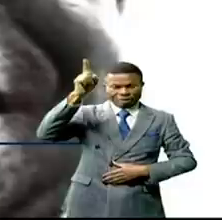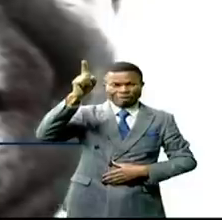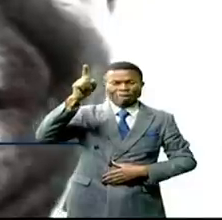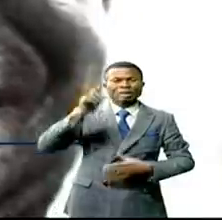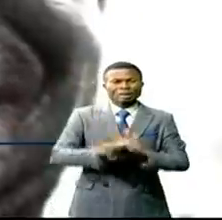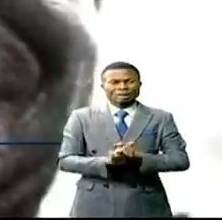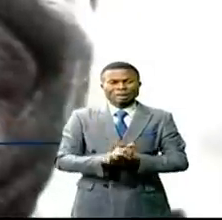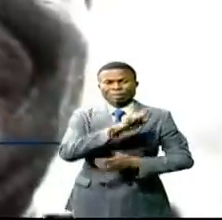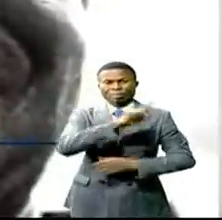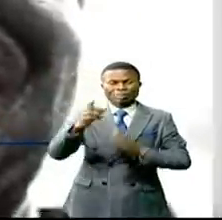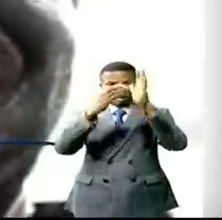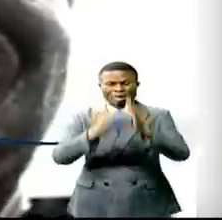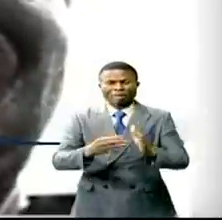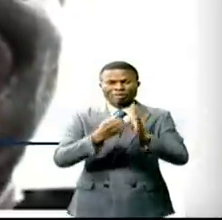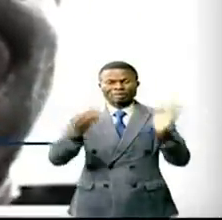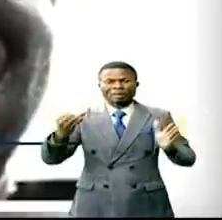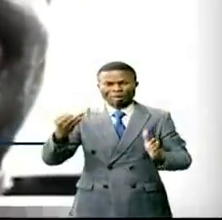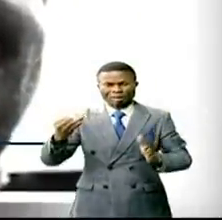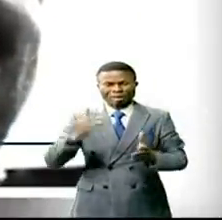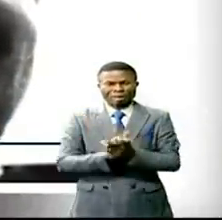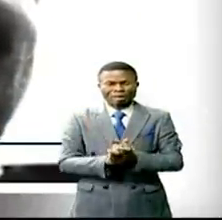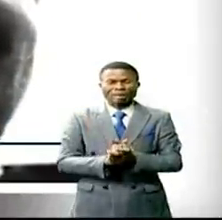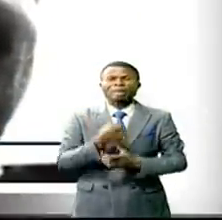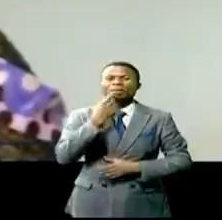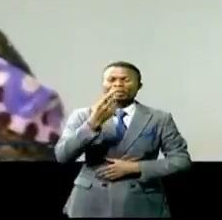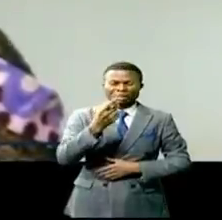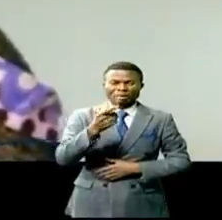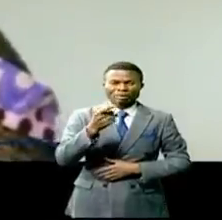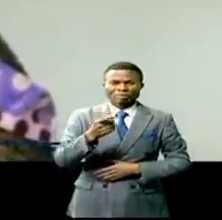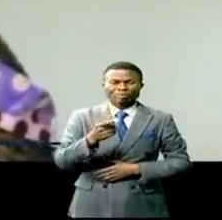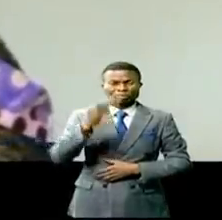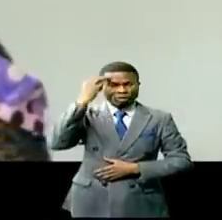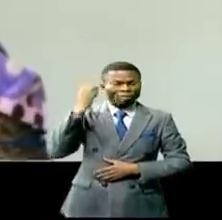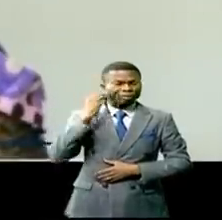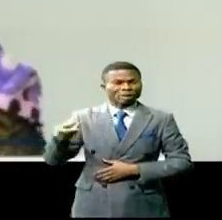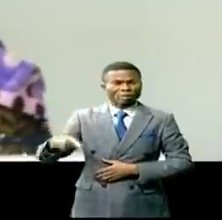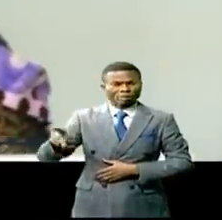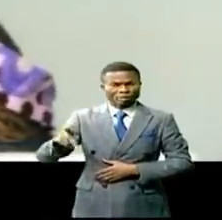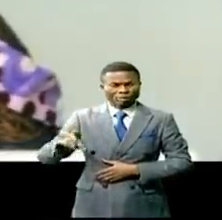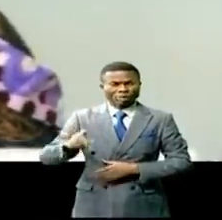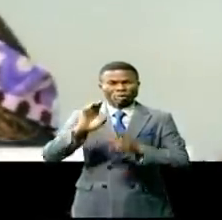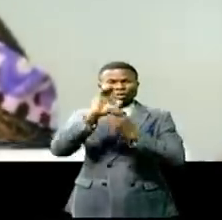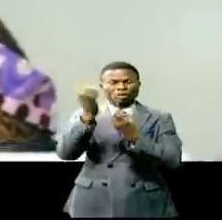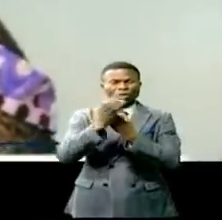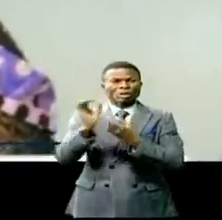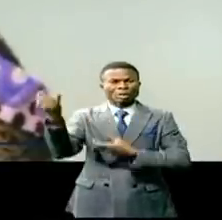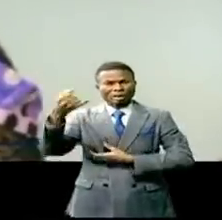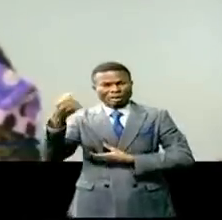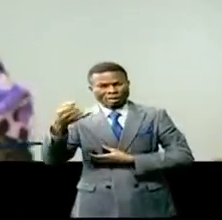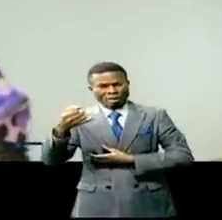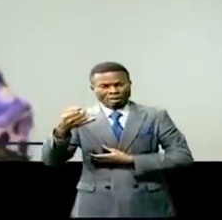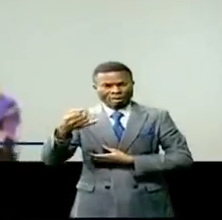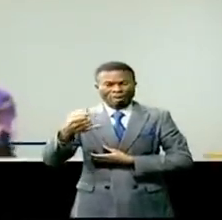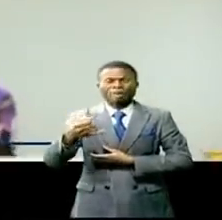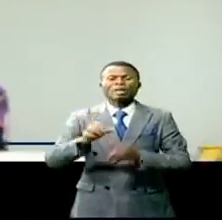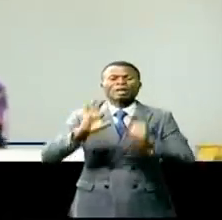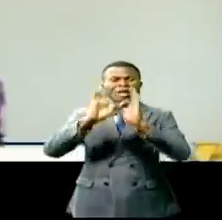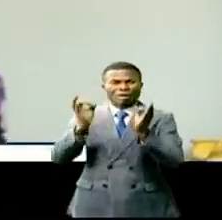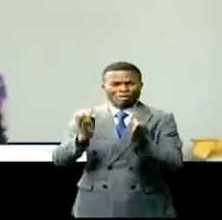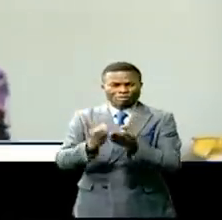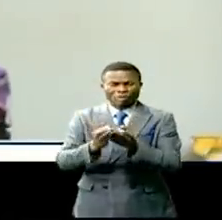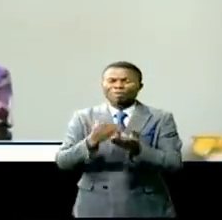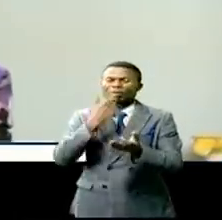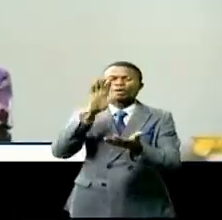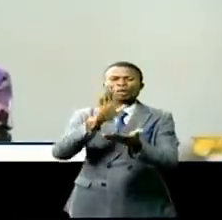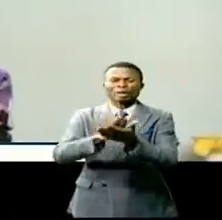en 1970 prenant la parole à son tour la ministre provinciale de la culture est un fait biologique des taboulé à remercier tout